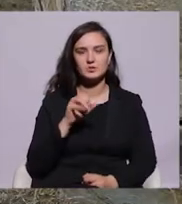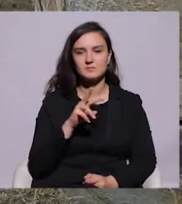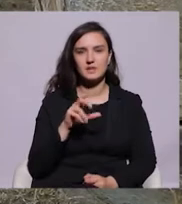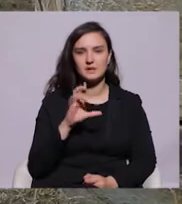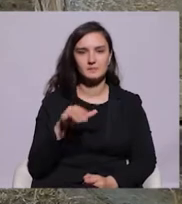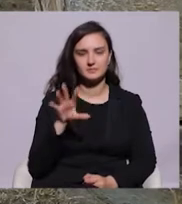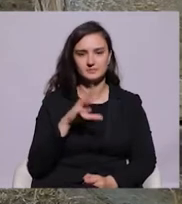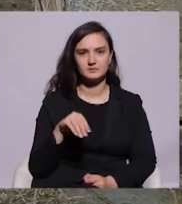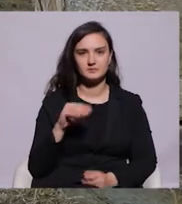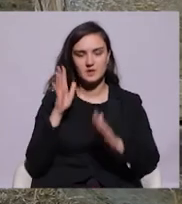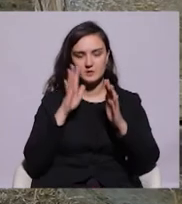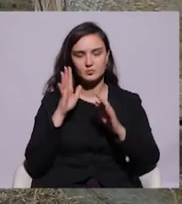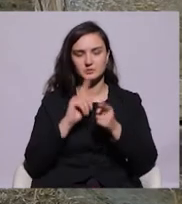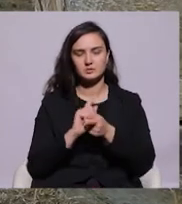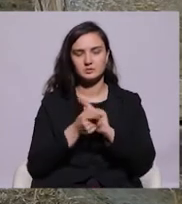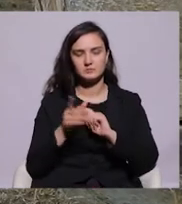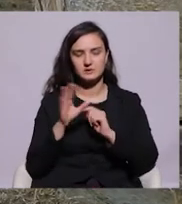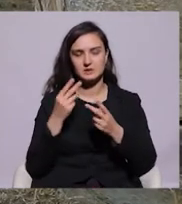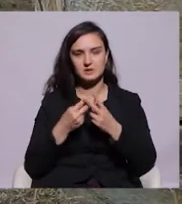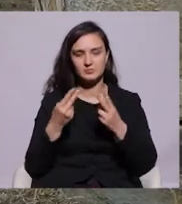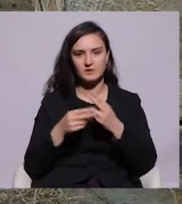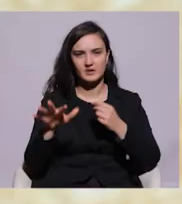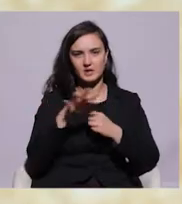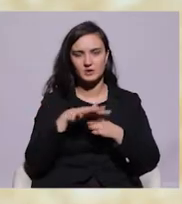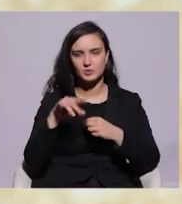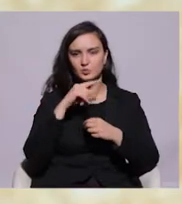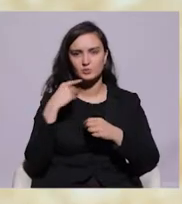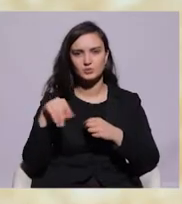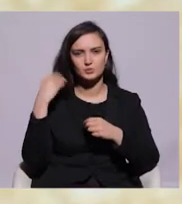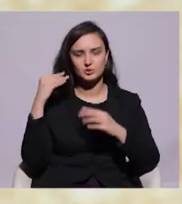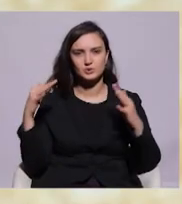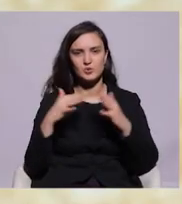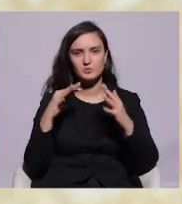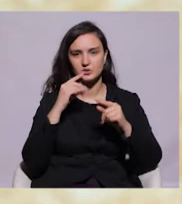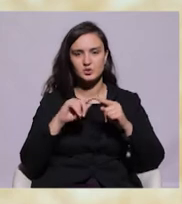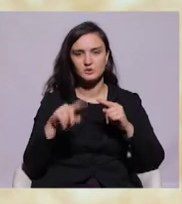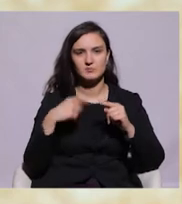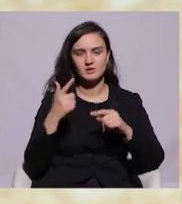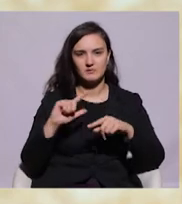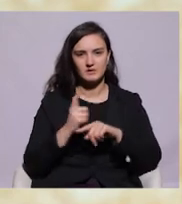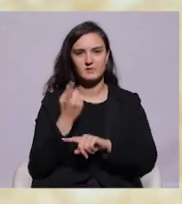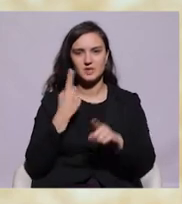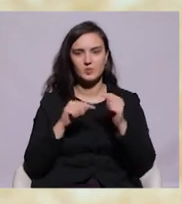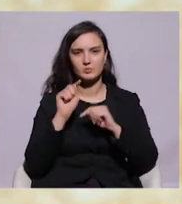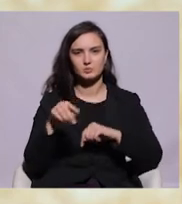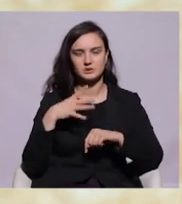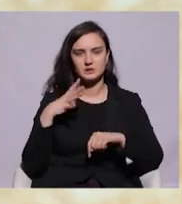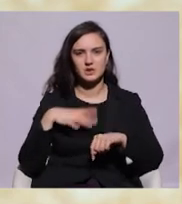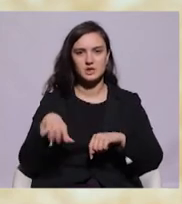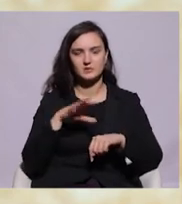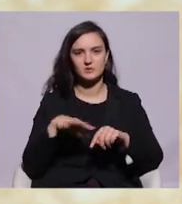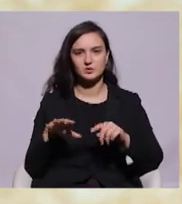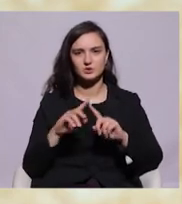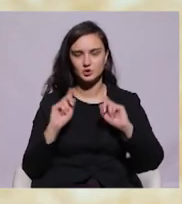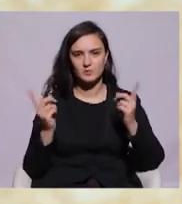ოსმალების ბატონობის დროს, ანუ გამუსლიმანდა მთლიანად სამცხე-ჯავახეთი, რუსეთ-თურქეთის ომის შემდეგ კვლავ დაუბრუნდა